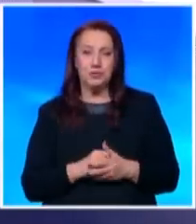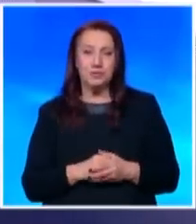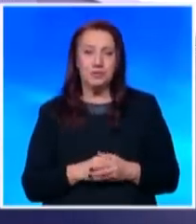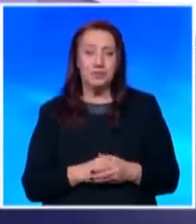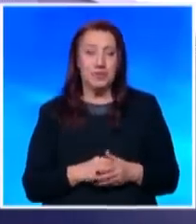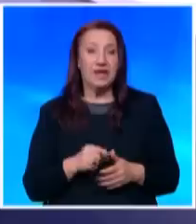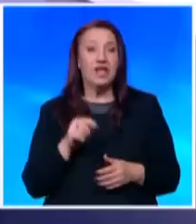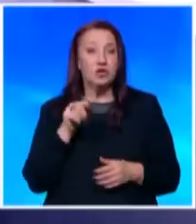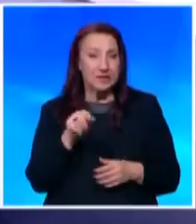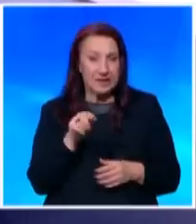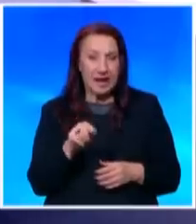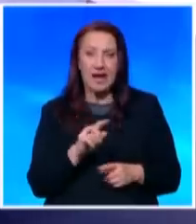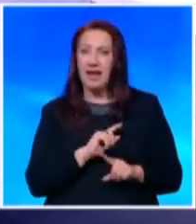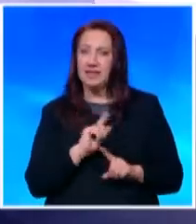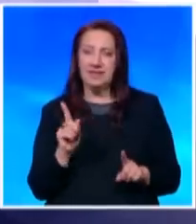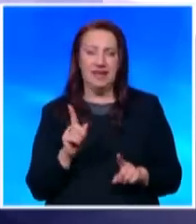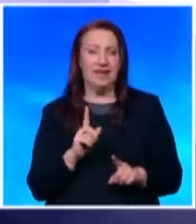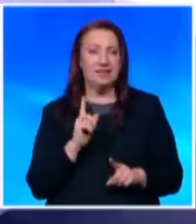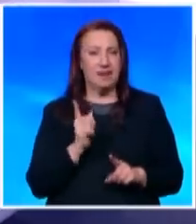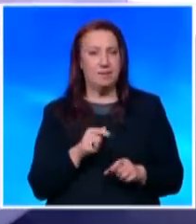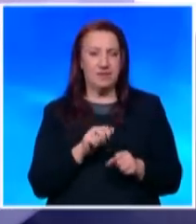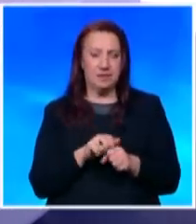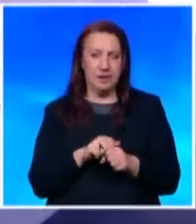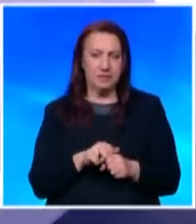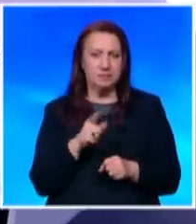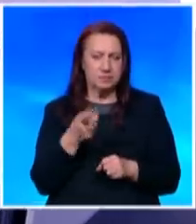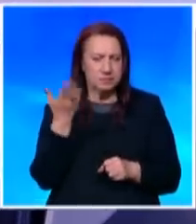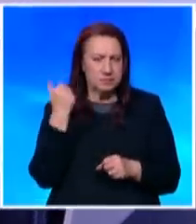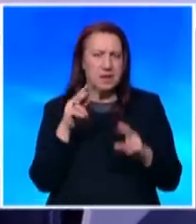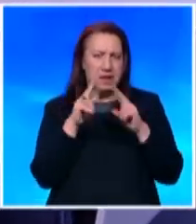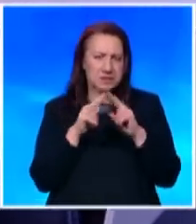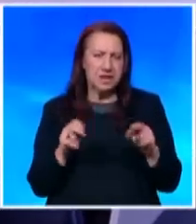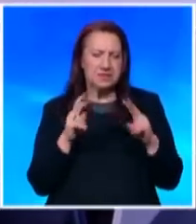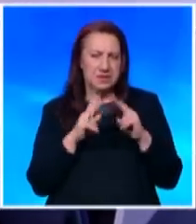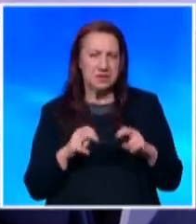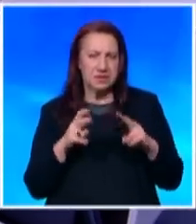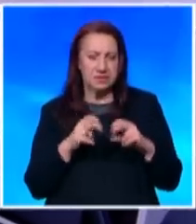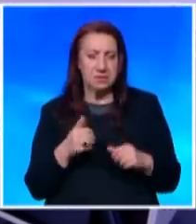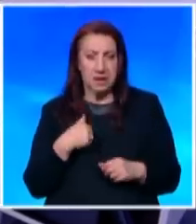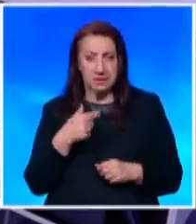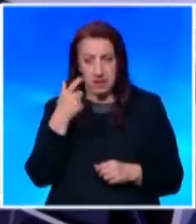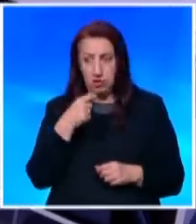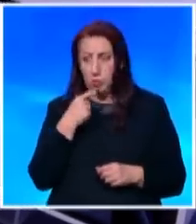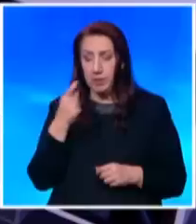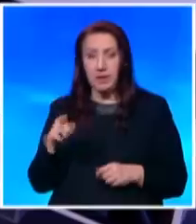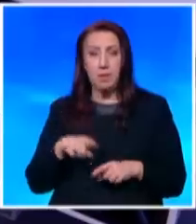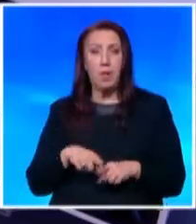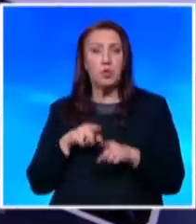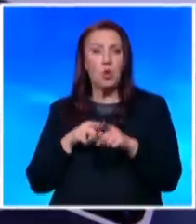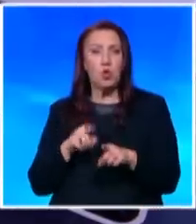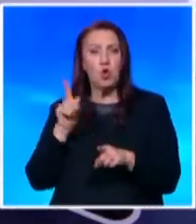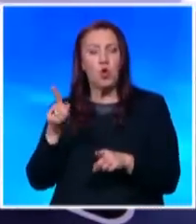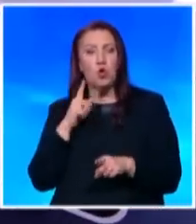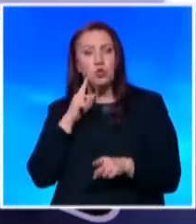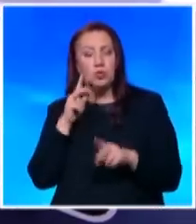Това не трябва да съществува. Ако това разследване е текло толкова време, аз лично бих проверил защо прокурора, който го е ръководи или